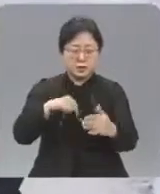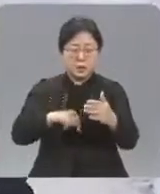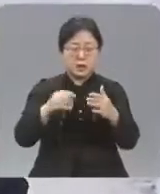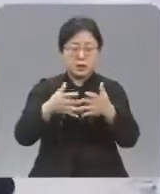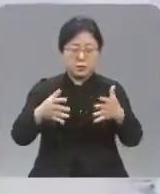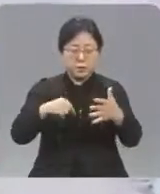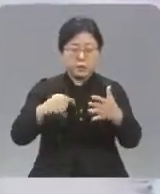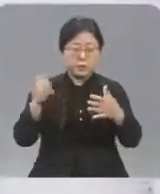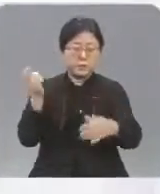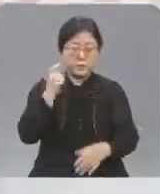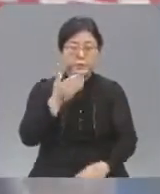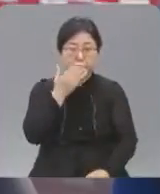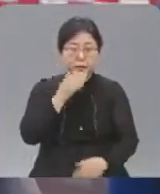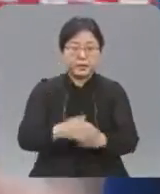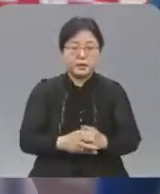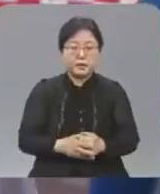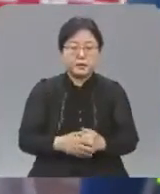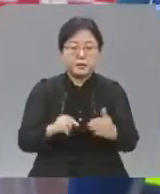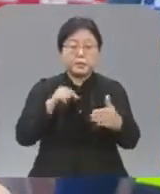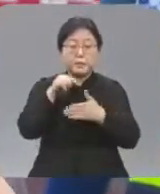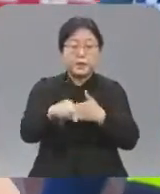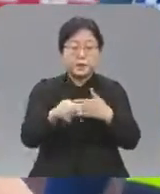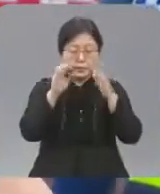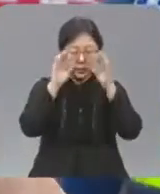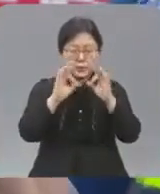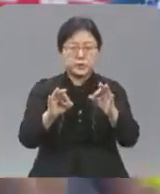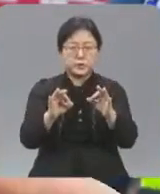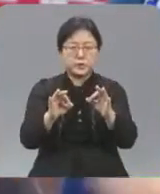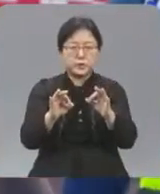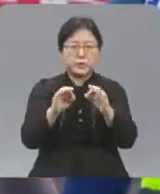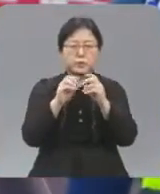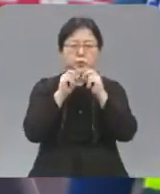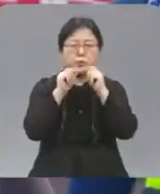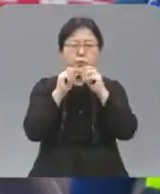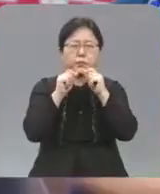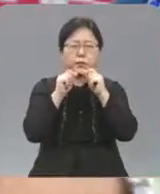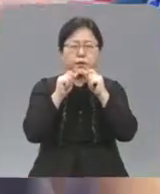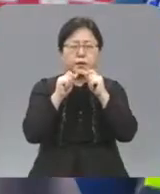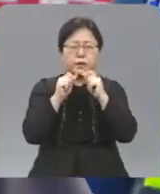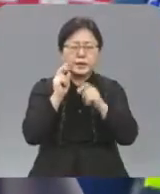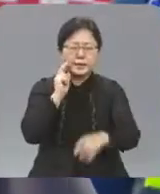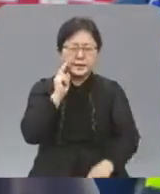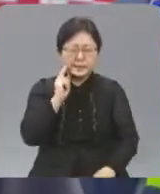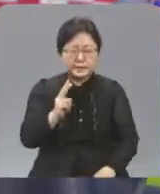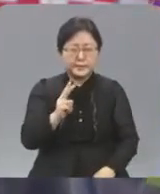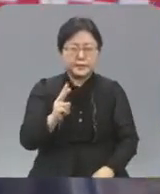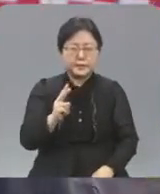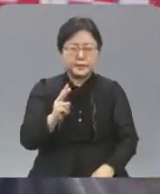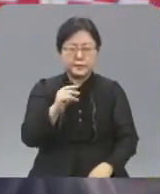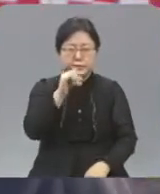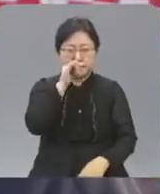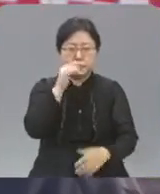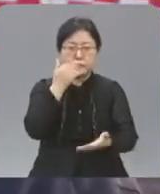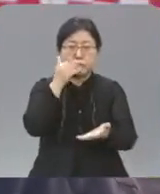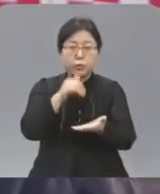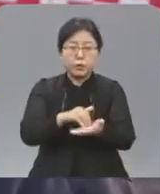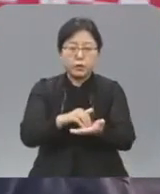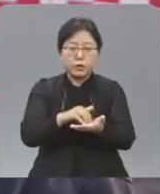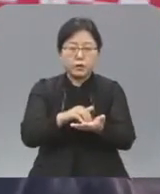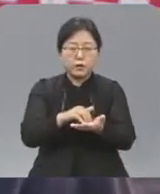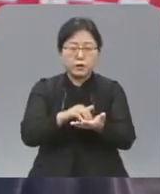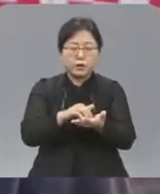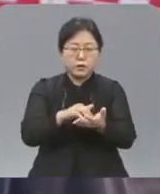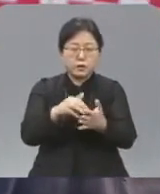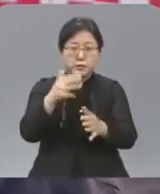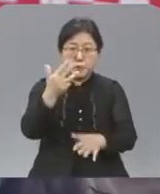들릴 정도였으니까. 밖으로 뛰어나와 보니까는 분진이 엄청나게 심하게 있고 돌더미가 이한